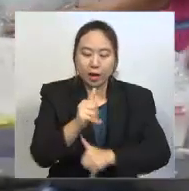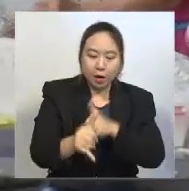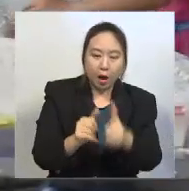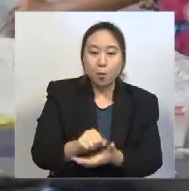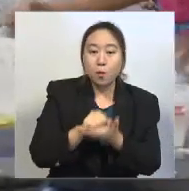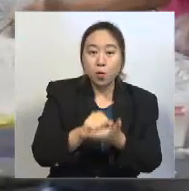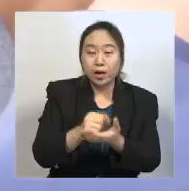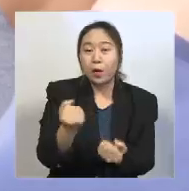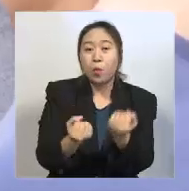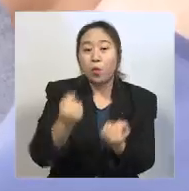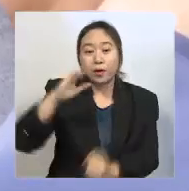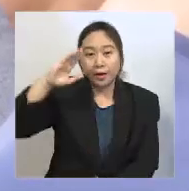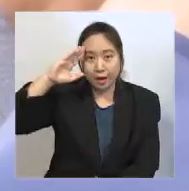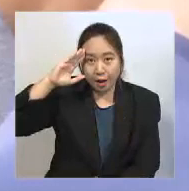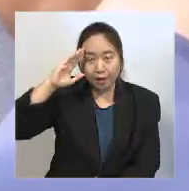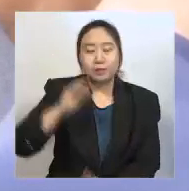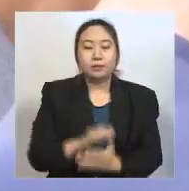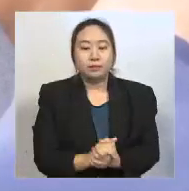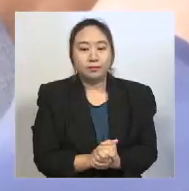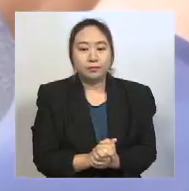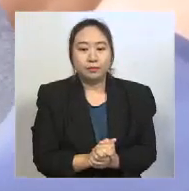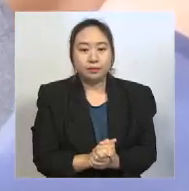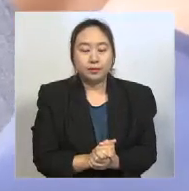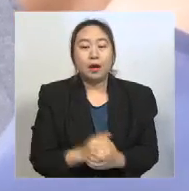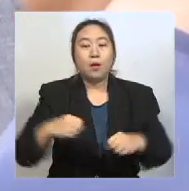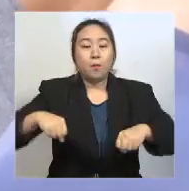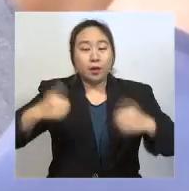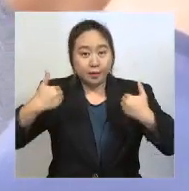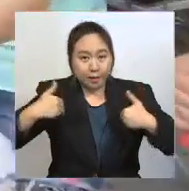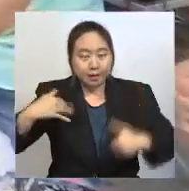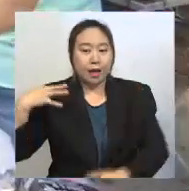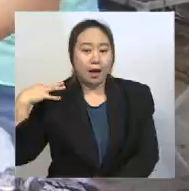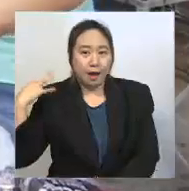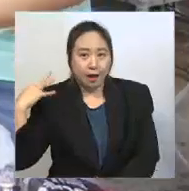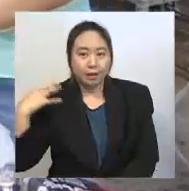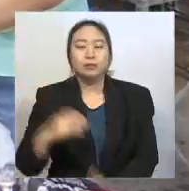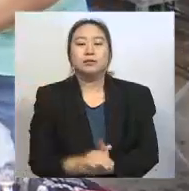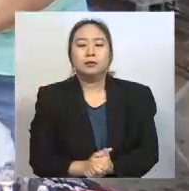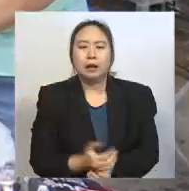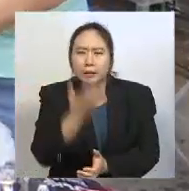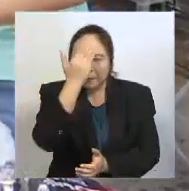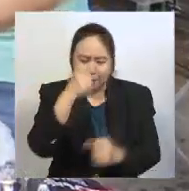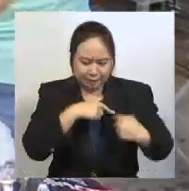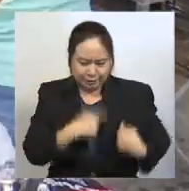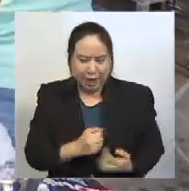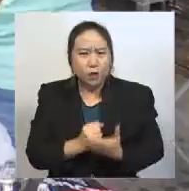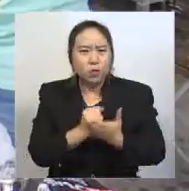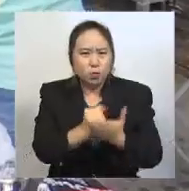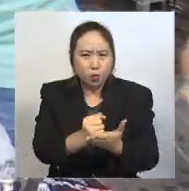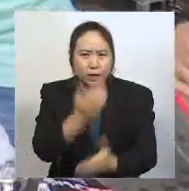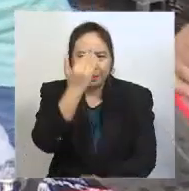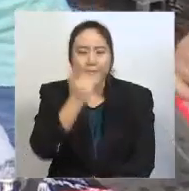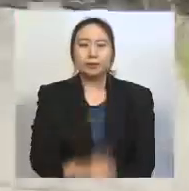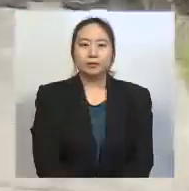รถของทางทหารแล้วก็วินจิตอาสานะคะว่าทำไมเขาถึงมีน้ำใจมาช่วยเหลือพี่น้องประชาชนด้วยกัน